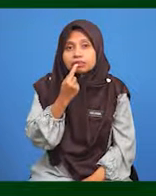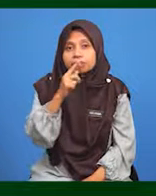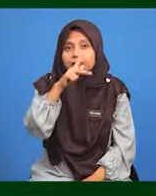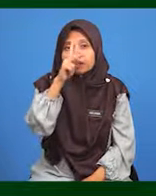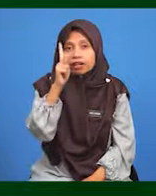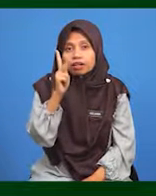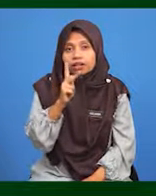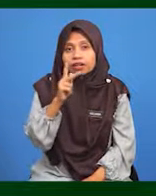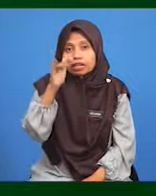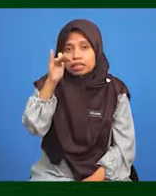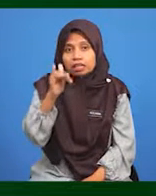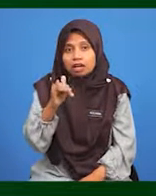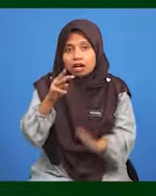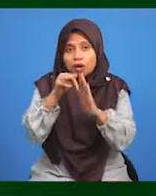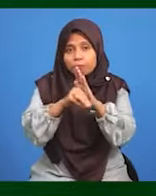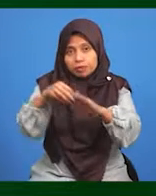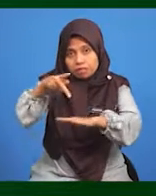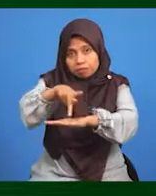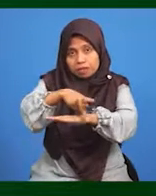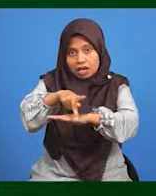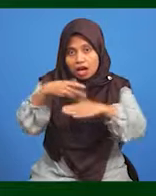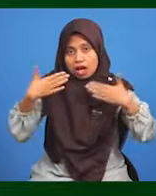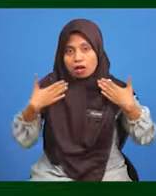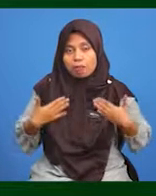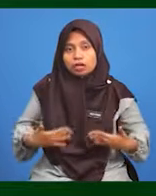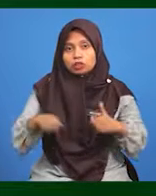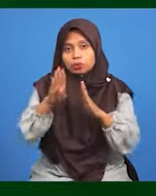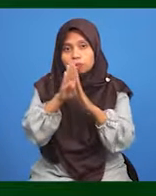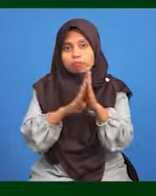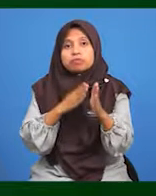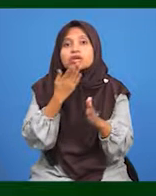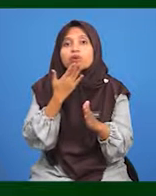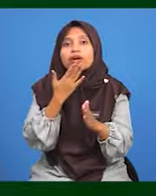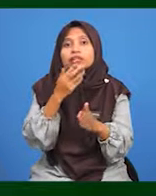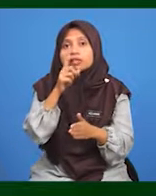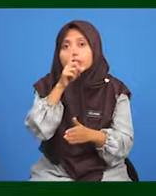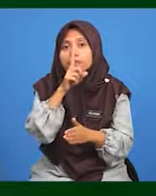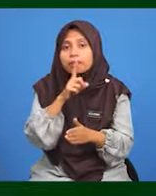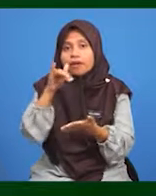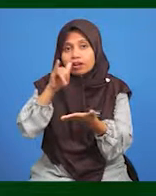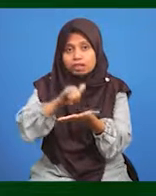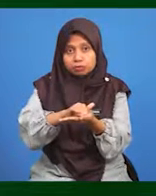Siapakah yang memakai baju berwarna merah itu